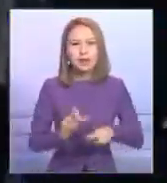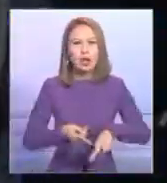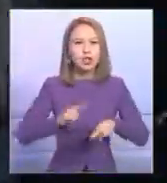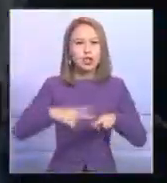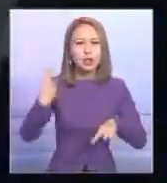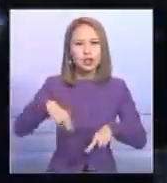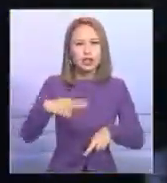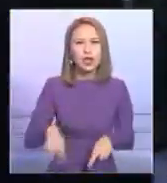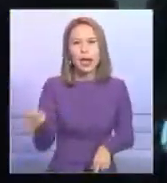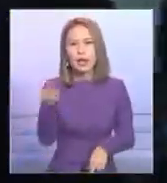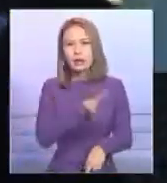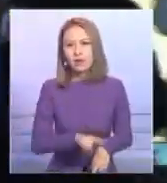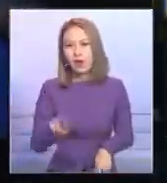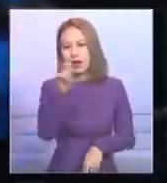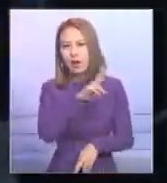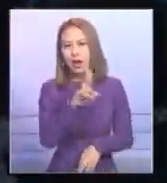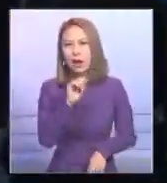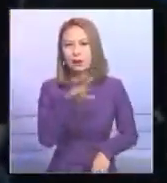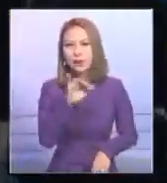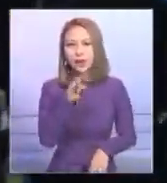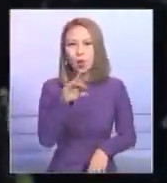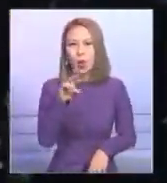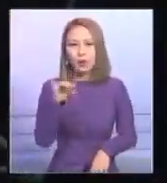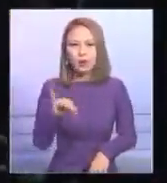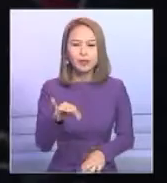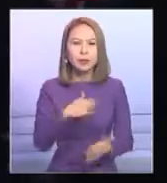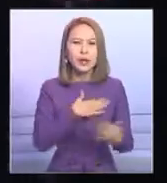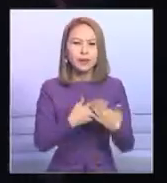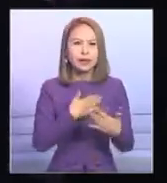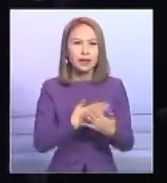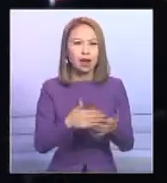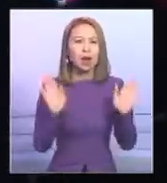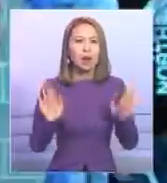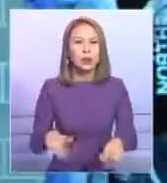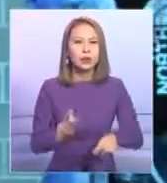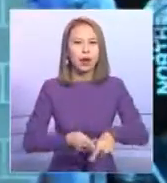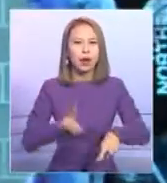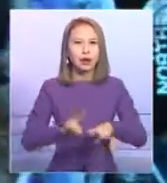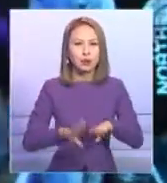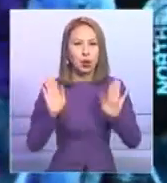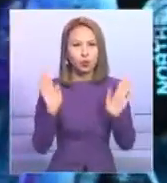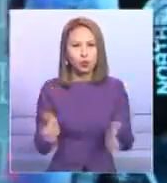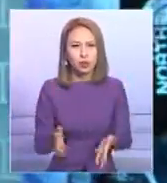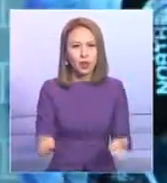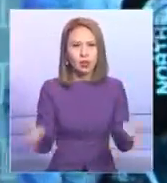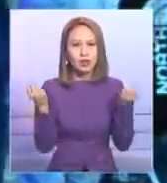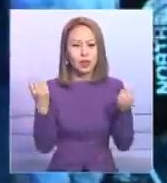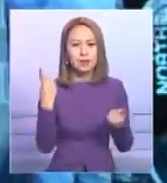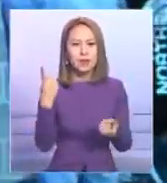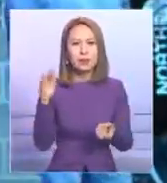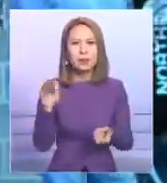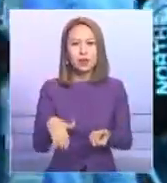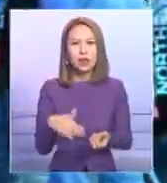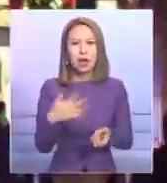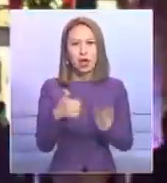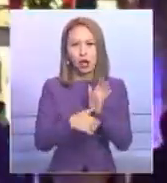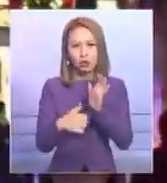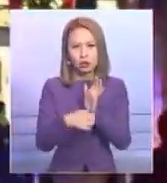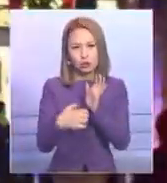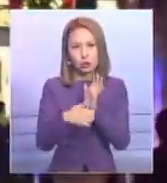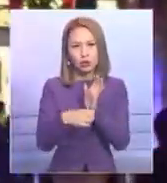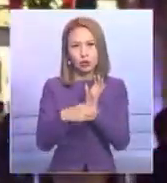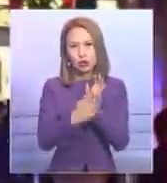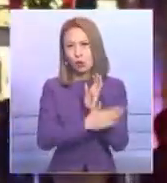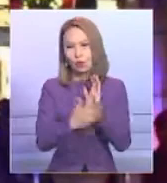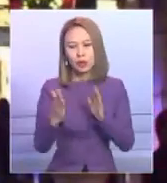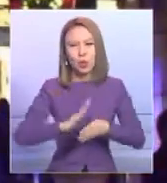рәсімі 20-ші қаңтарда Капитолий белесіндегі конгресс ғимаратында өтеді. Салтанатты шараға 1600-ден